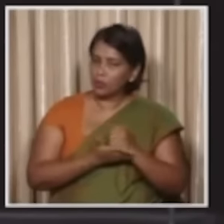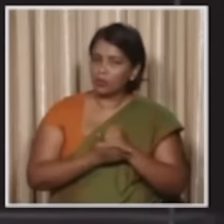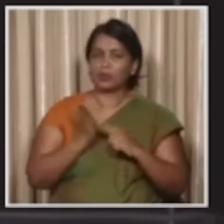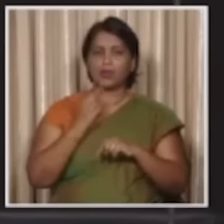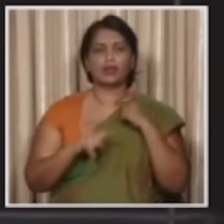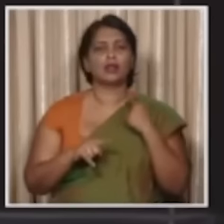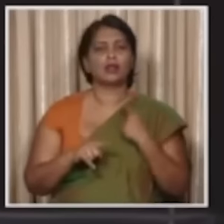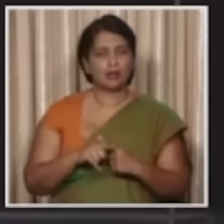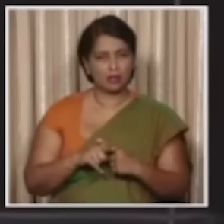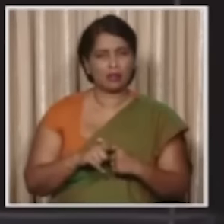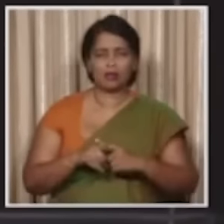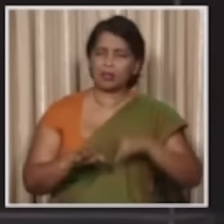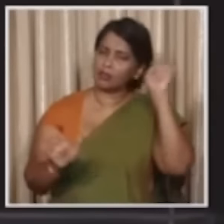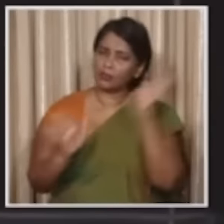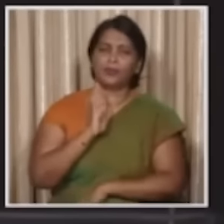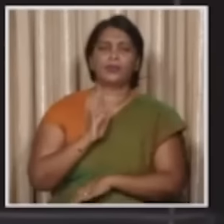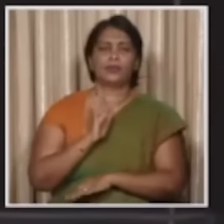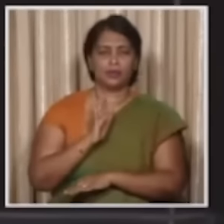බදු අයින් කරන එක.